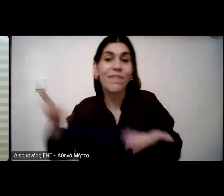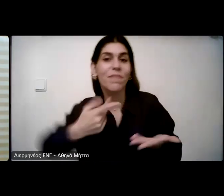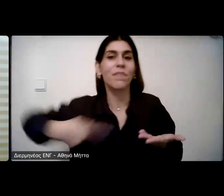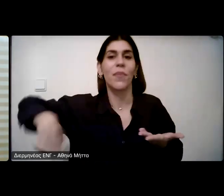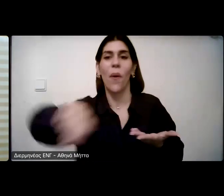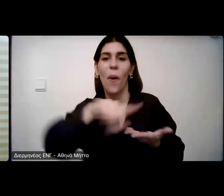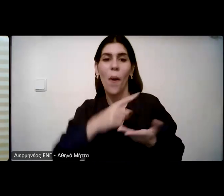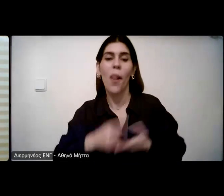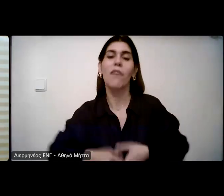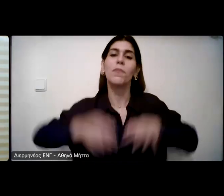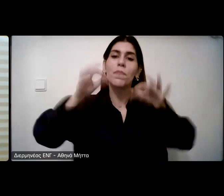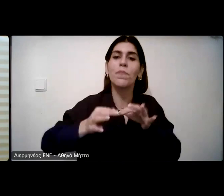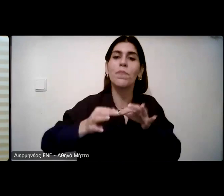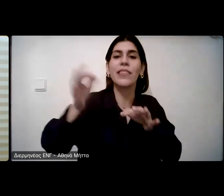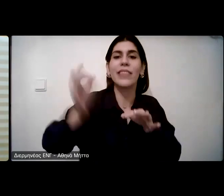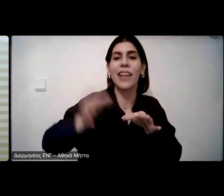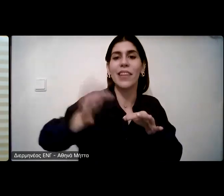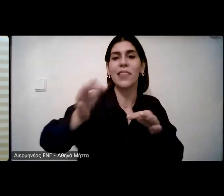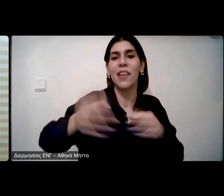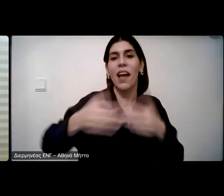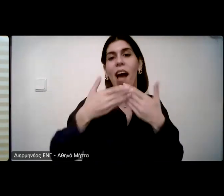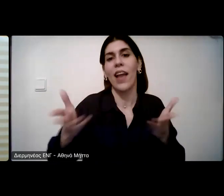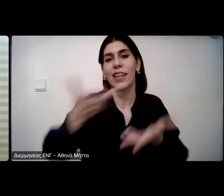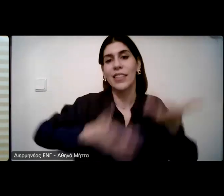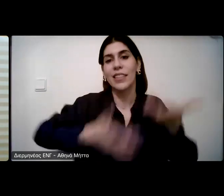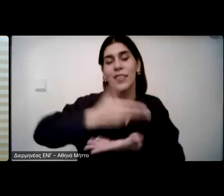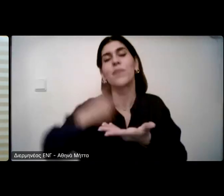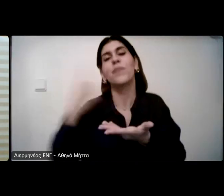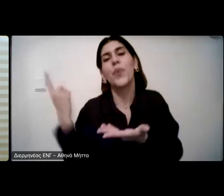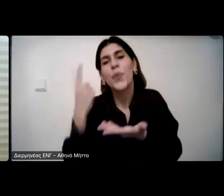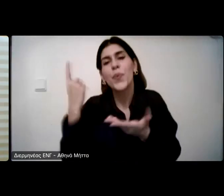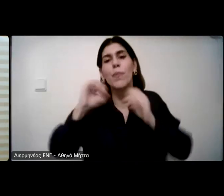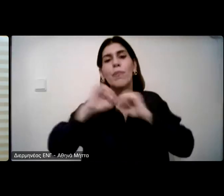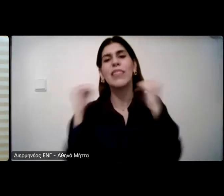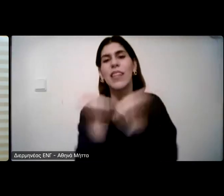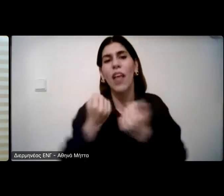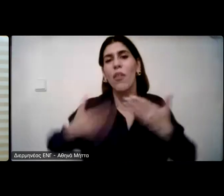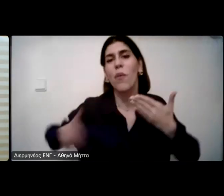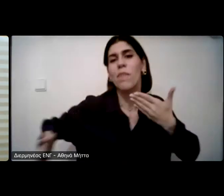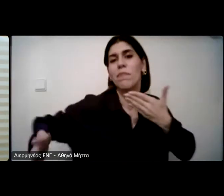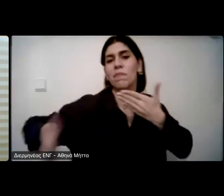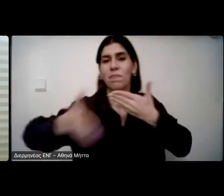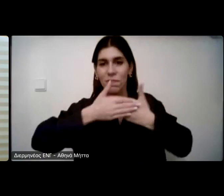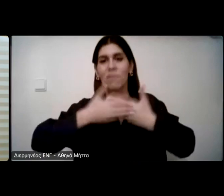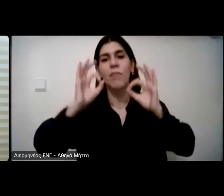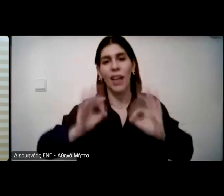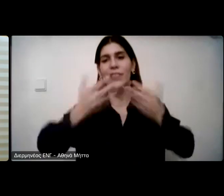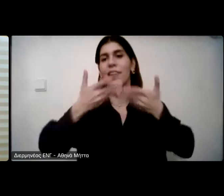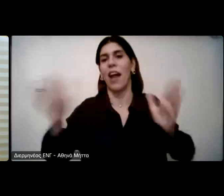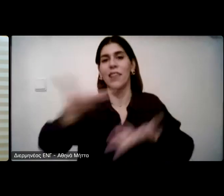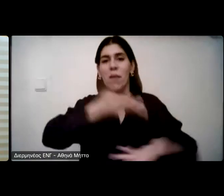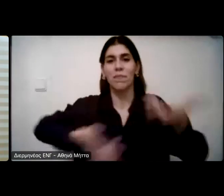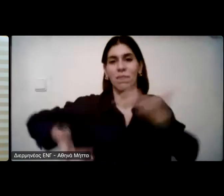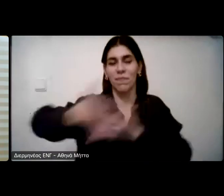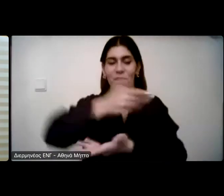καθιερωμένη πλέον ανοιχτή συζήτηση που παραδοσιακά κλείνει τα συνέδρια Ελληνική Γλώσσα και Ορολογία. Έτσι και φέτος, το